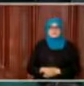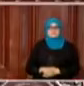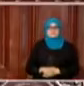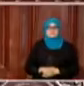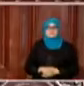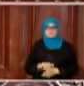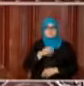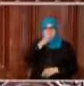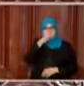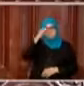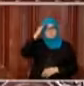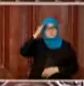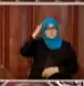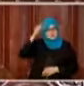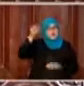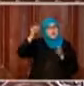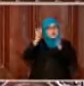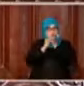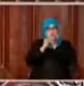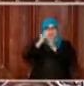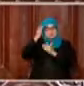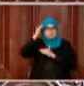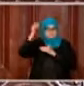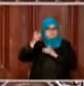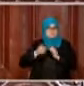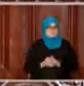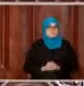وتحية متجددة